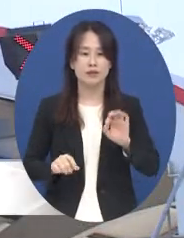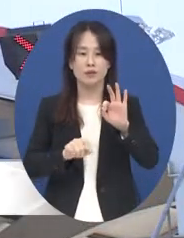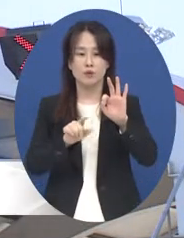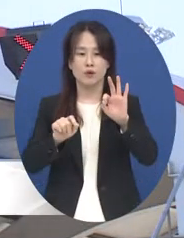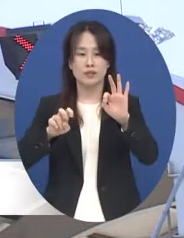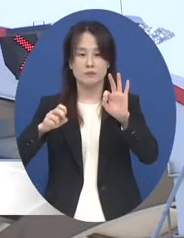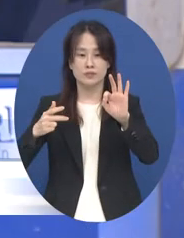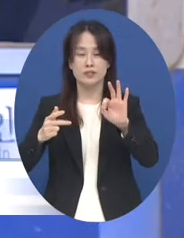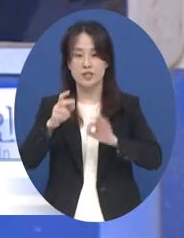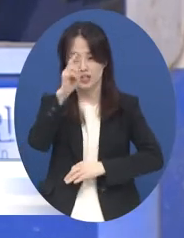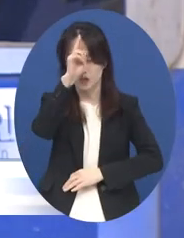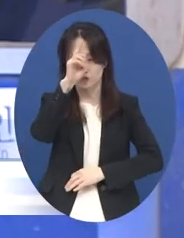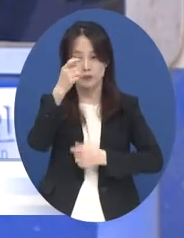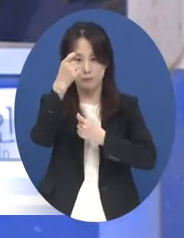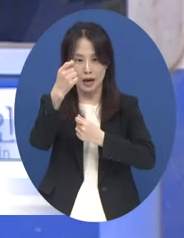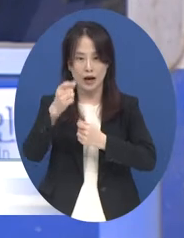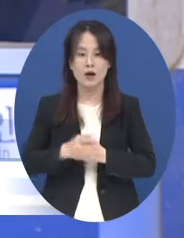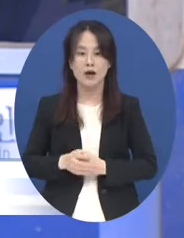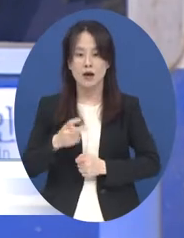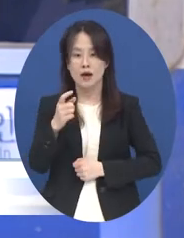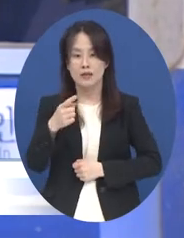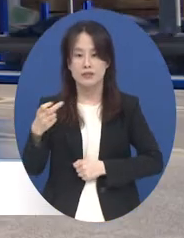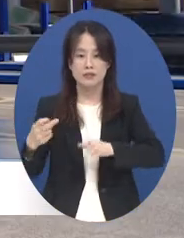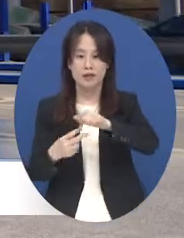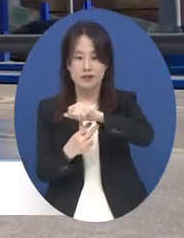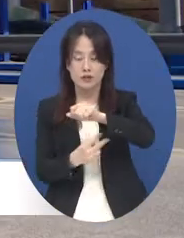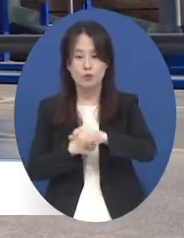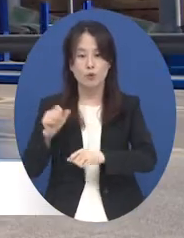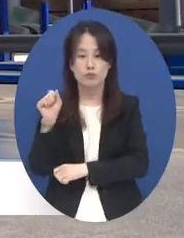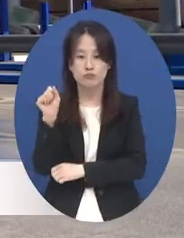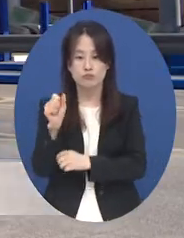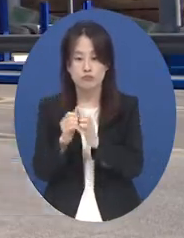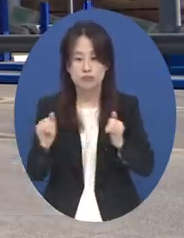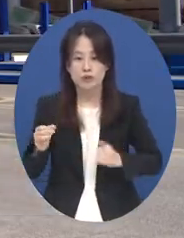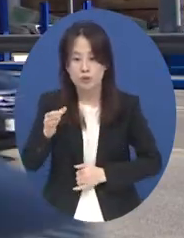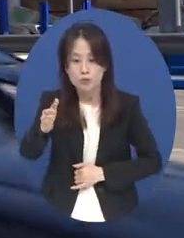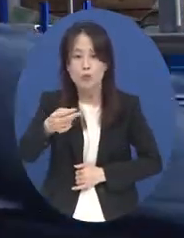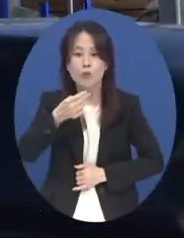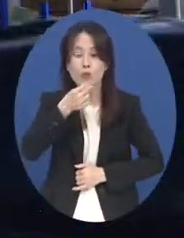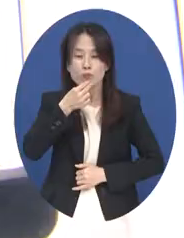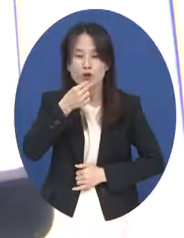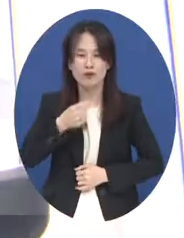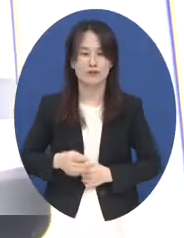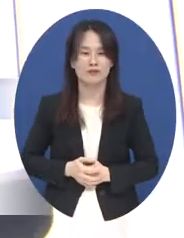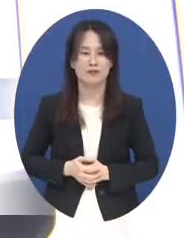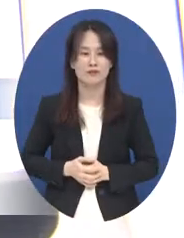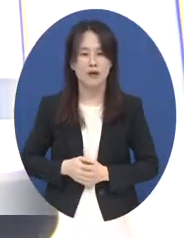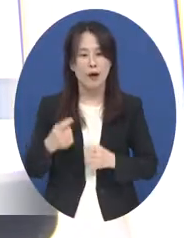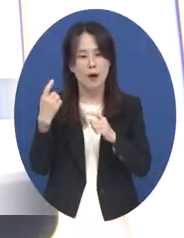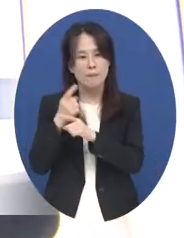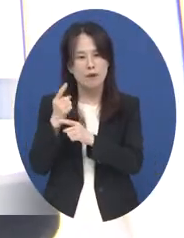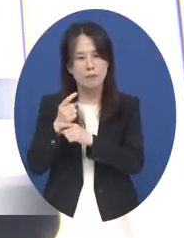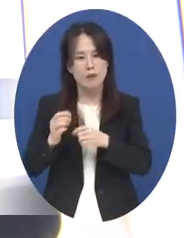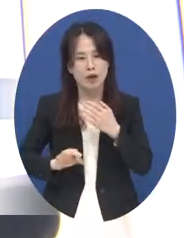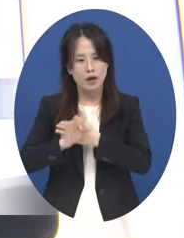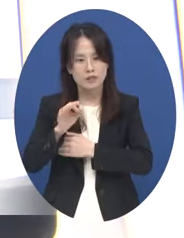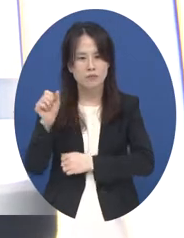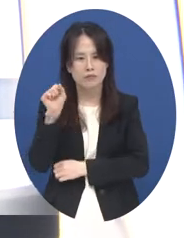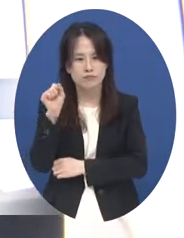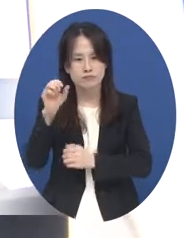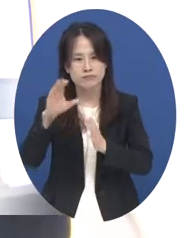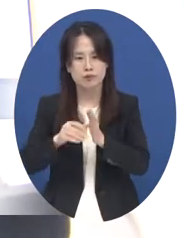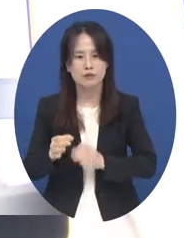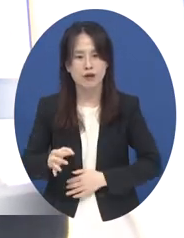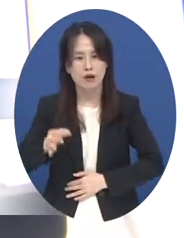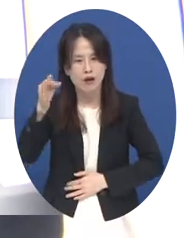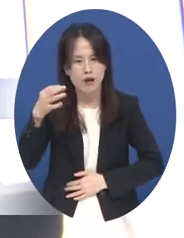27일 낮 12시가 되자 일산대교를 통행하는 차들은 요금을 내지 않고 통과합니다. 매일 아침 출퇴근할 때 이게 적지